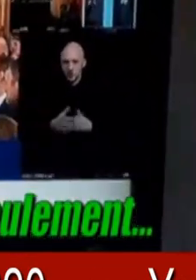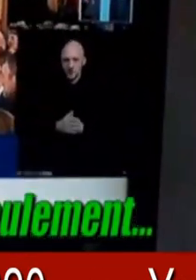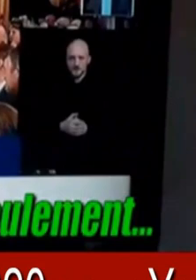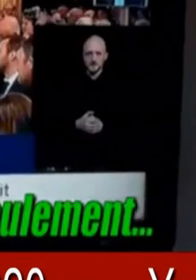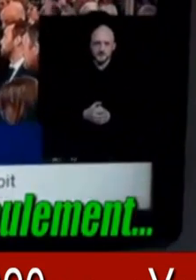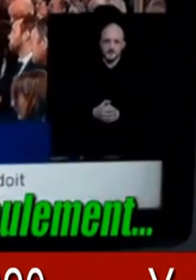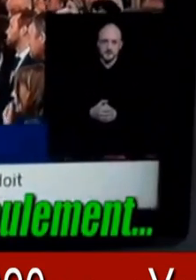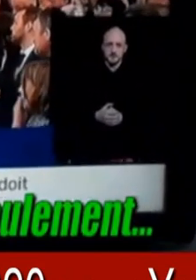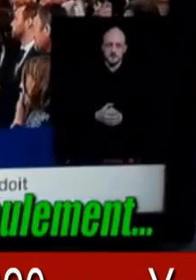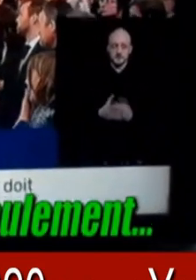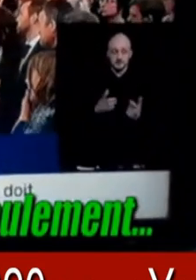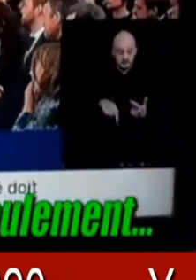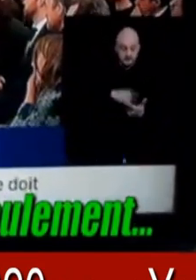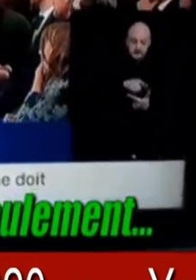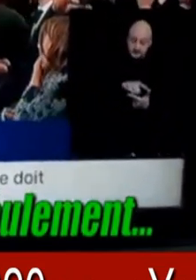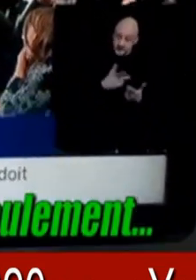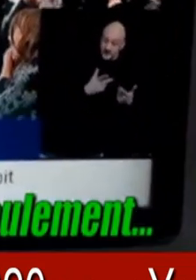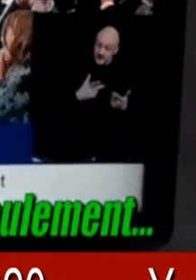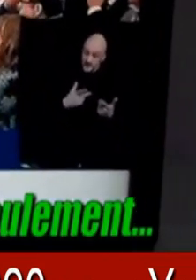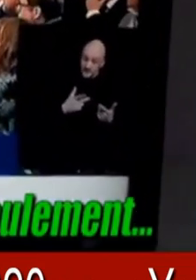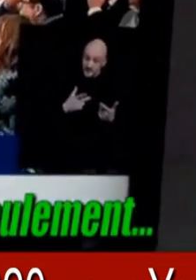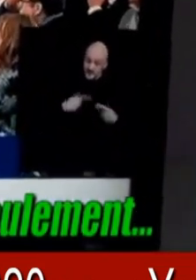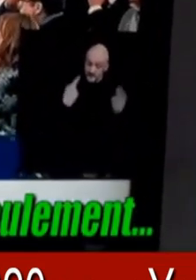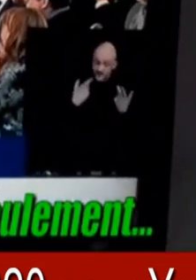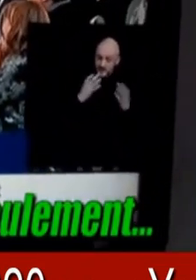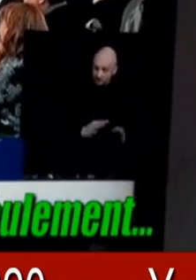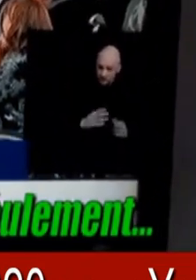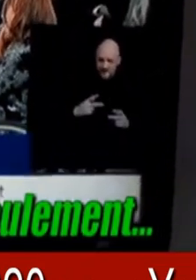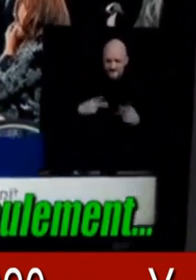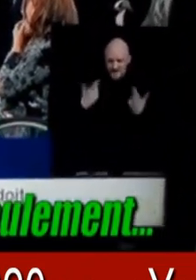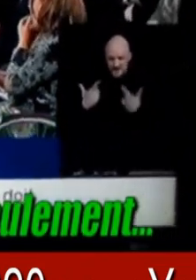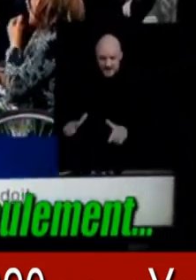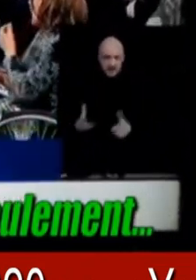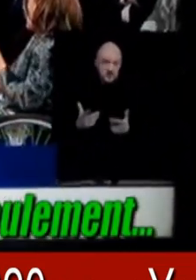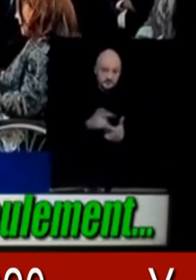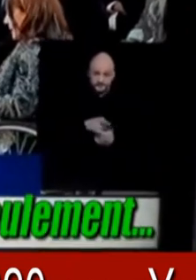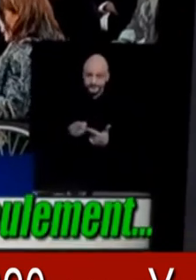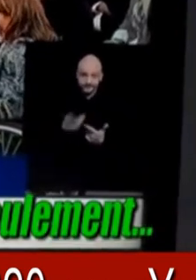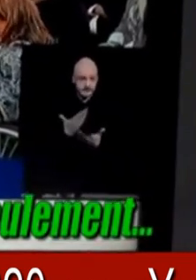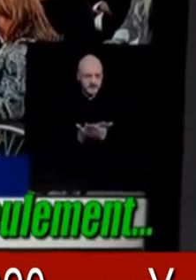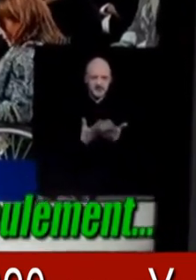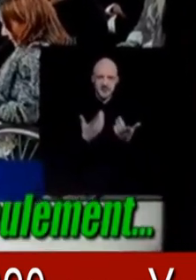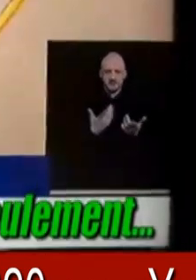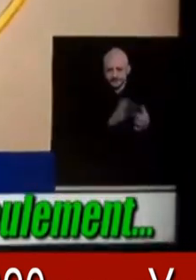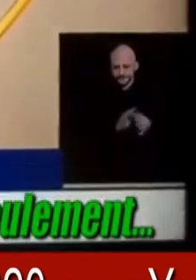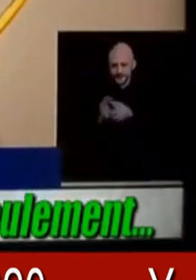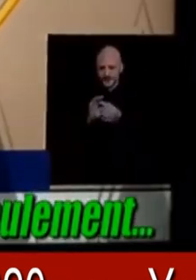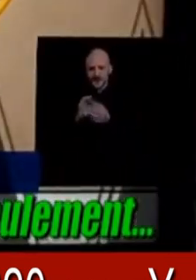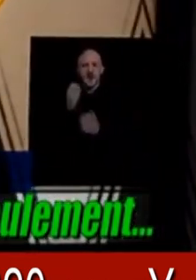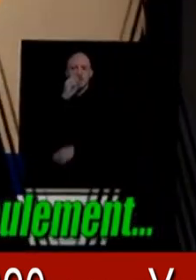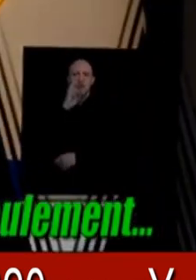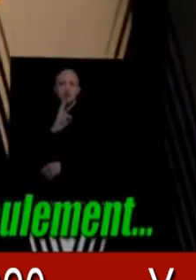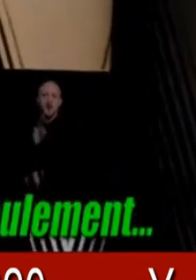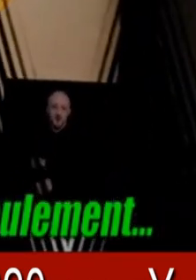vie libre et la vie digne, enfin, c'est le droit d'être parent. Je refuse qu'en France, des personnes renoncent